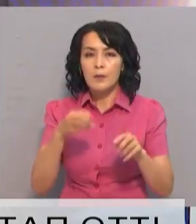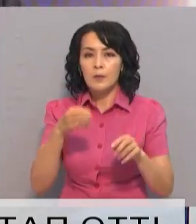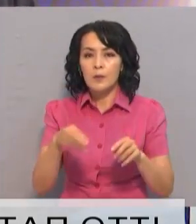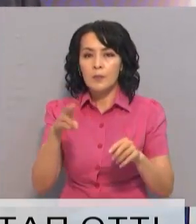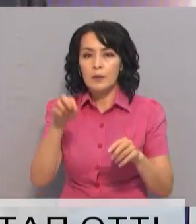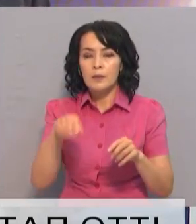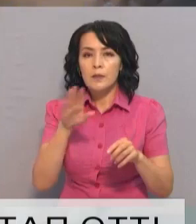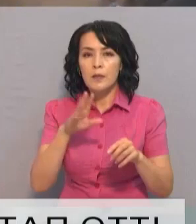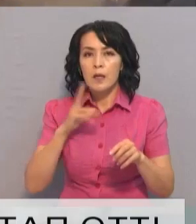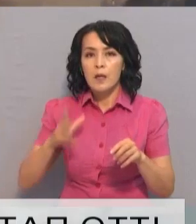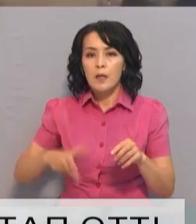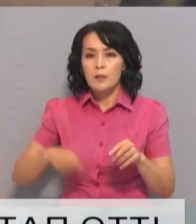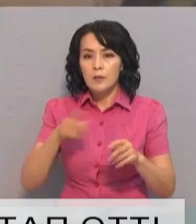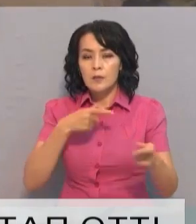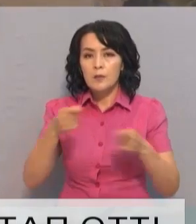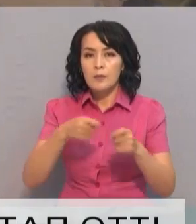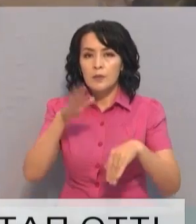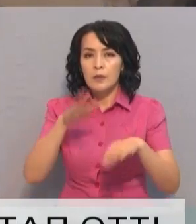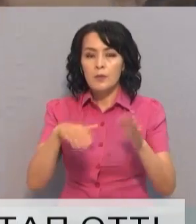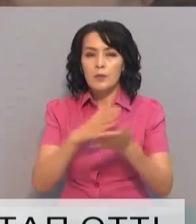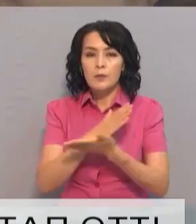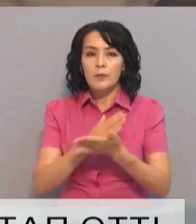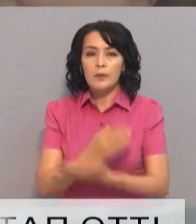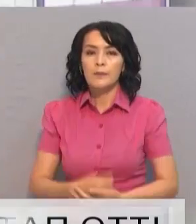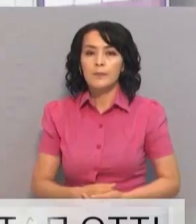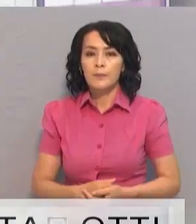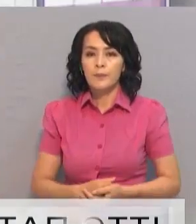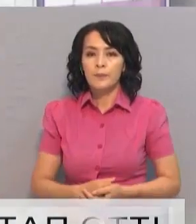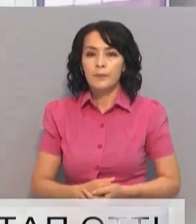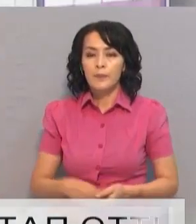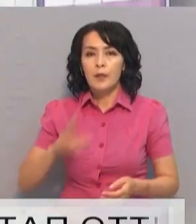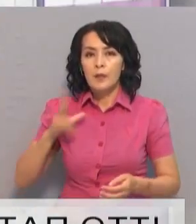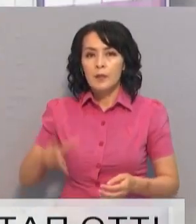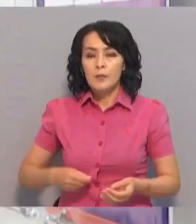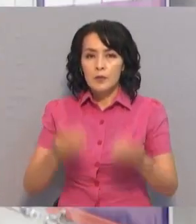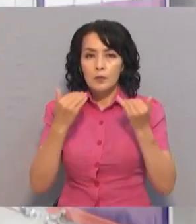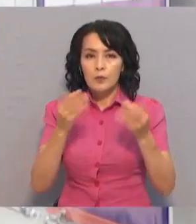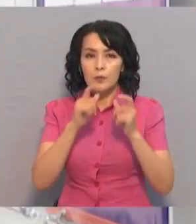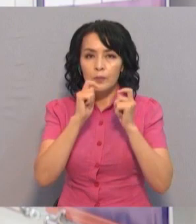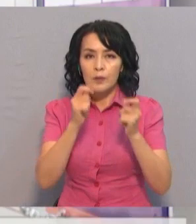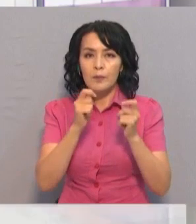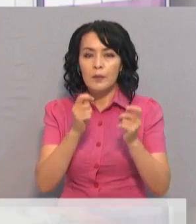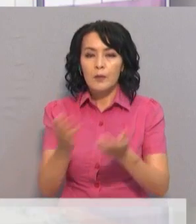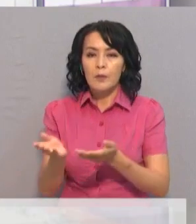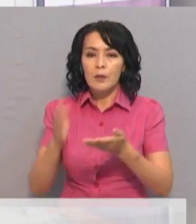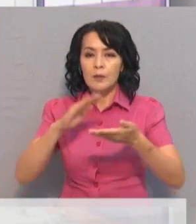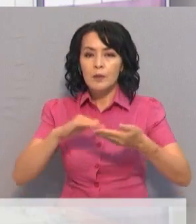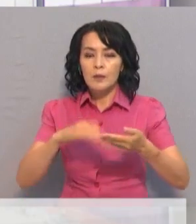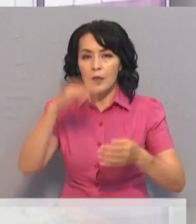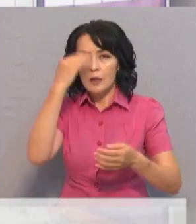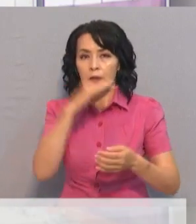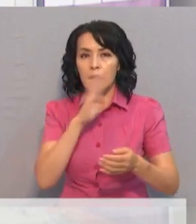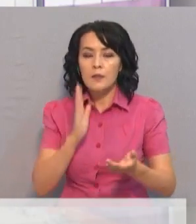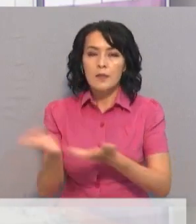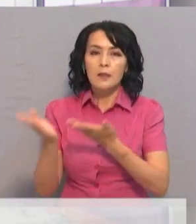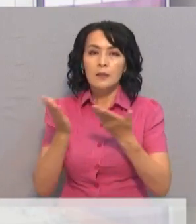Тастан, оның қызы осы басқарманың озат қызметкері. Қызымызды бүгін марапаттауға шақырған екен, сол ата-анасы есебінен бізді